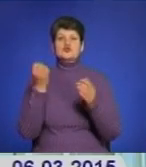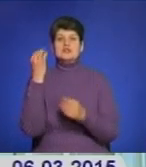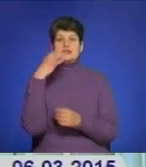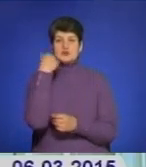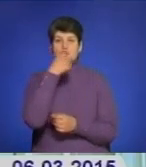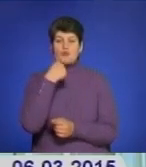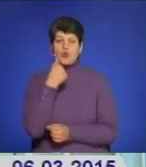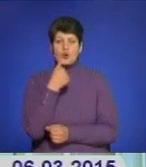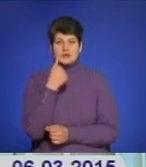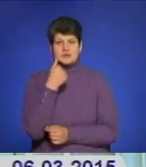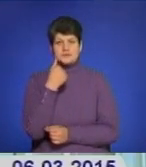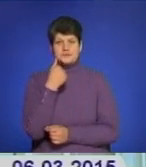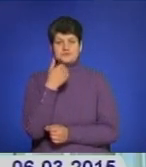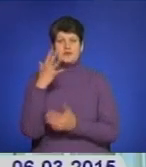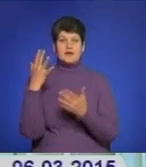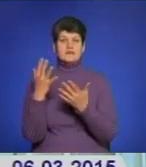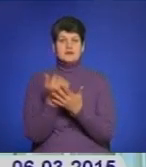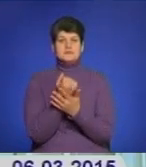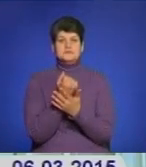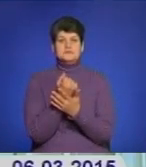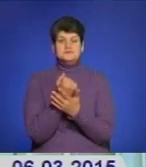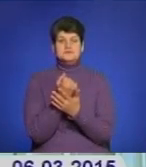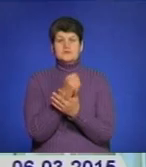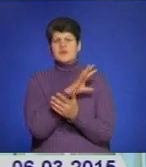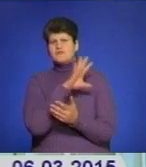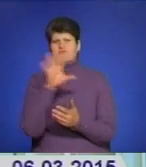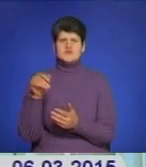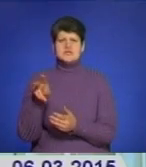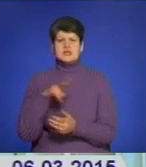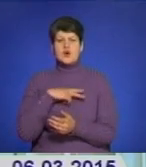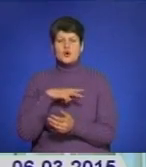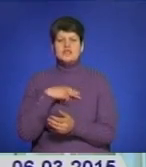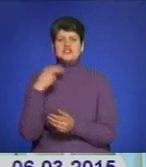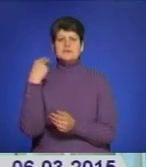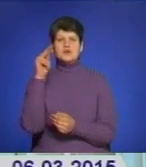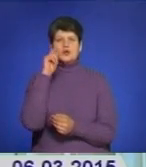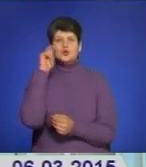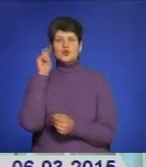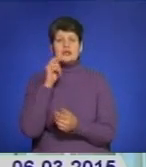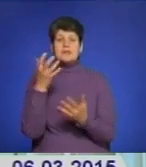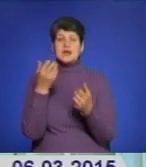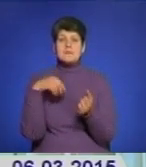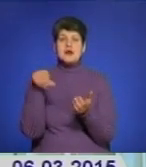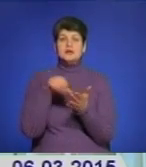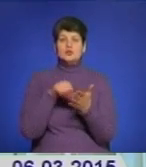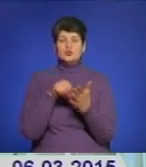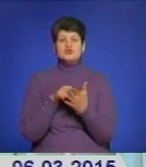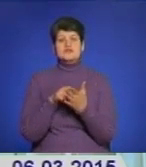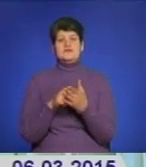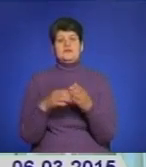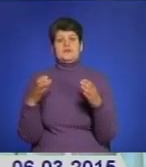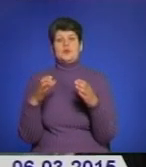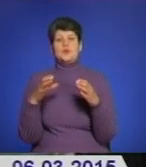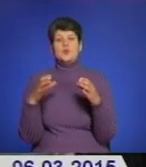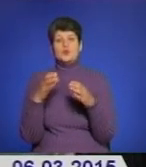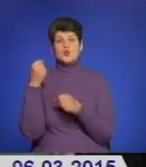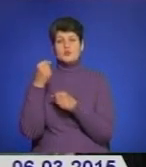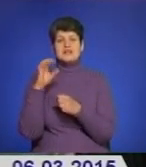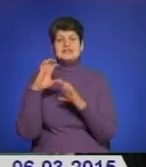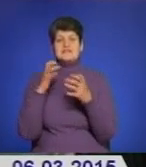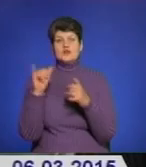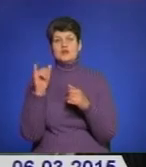році вибрали майже всі нагороди чемпіонату України і брали участь в етапах Кубка світу і Європи також.